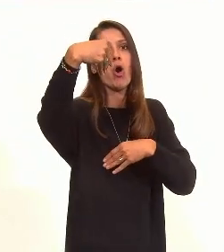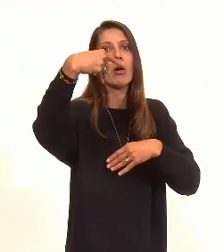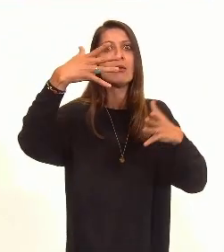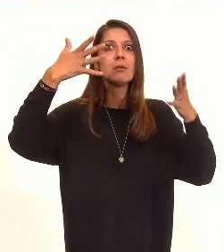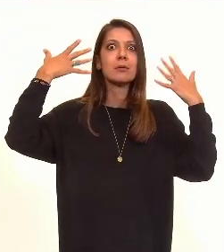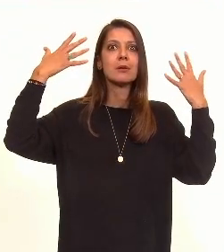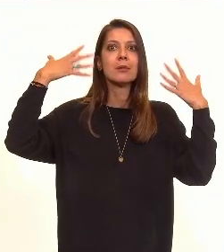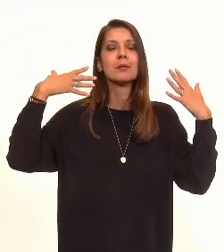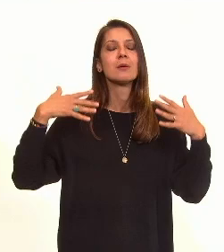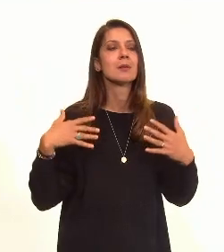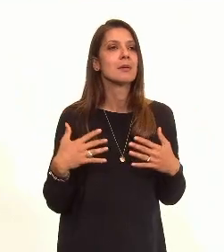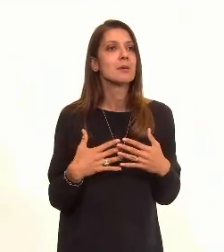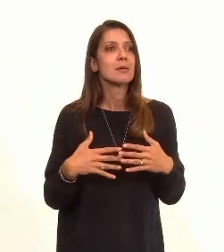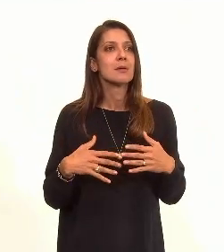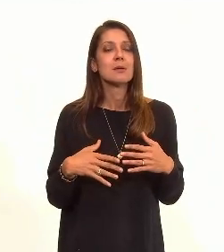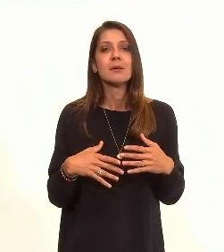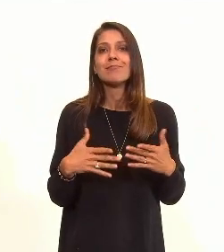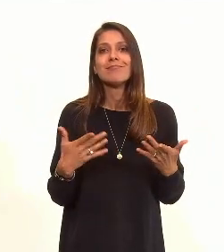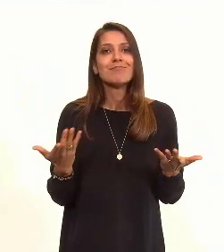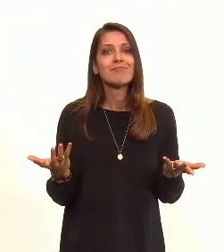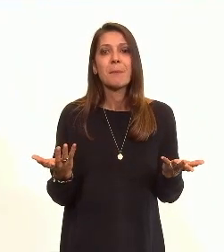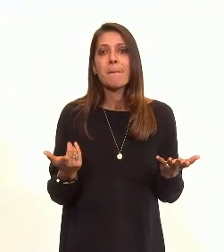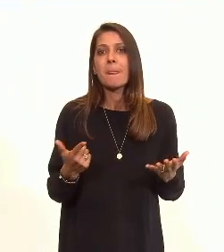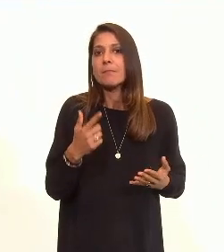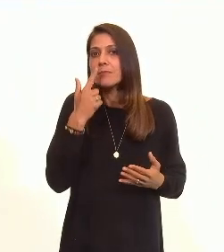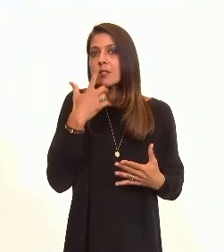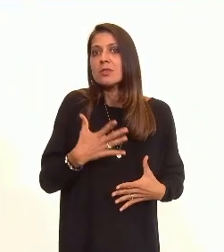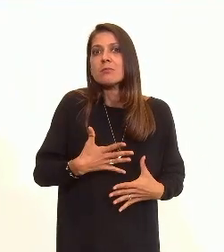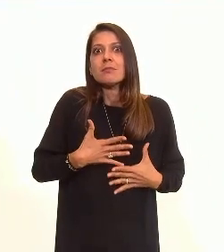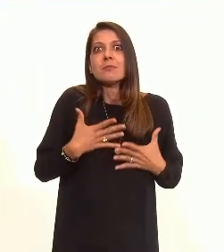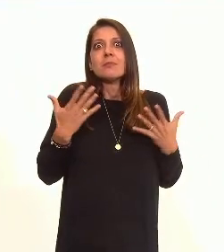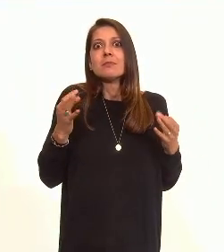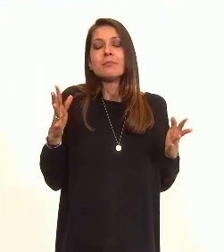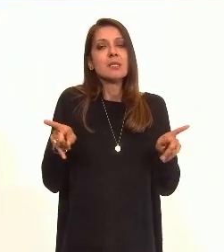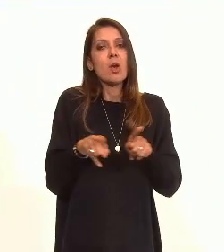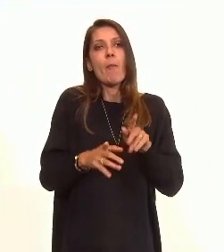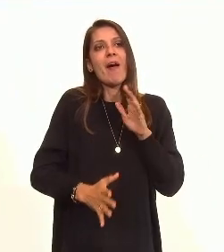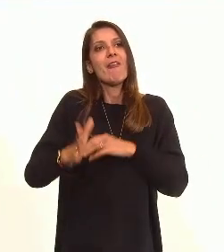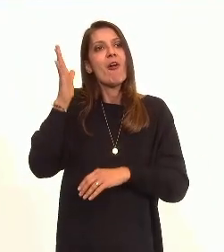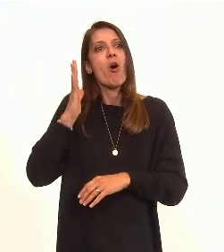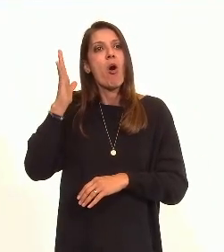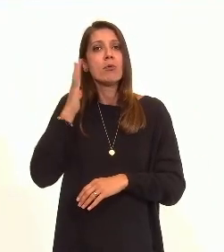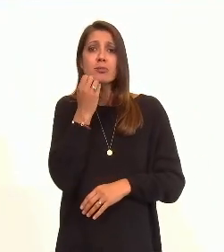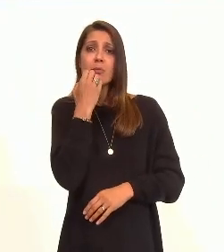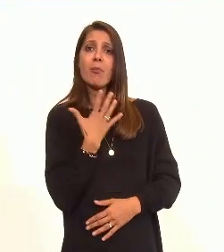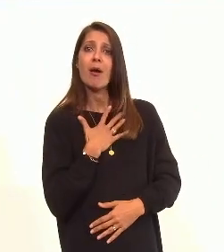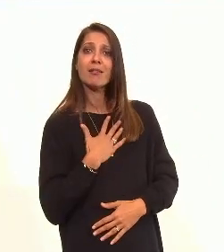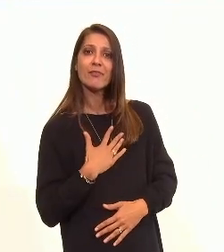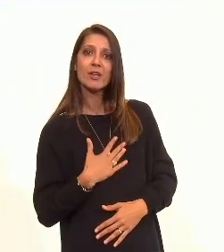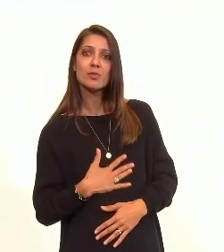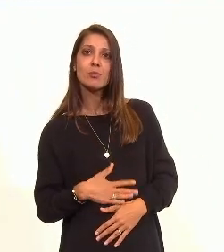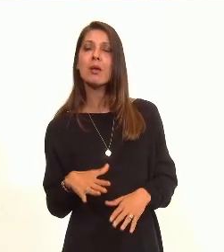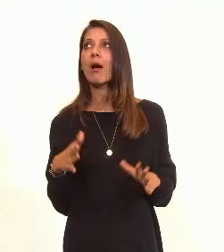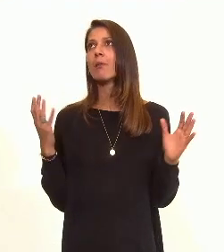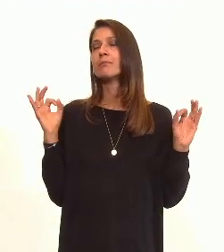Et comme je vous l'ai dit d'entrée, je me sens redevenue comme avant. Je suis bien, je suis dans le